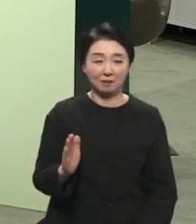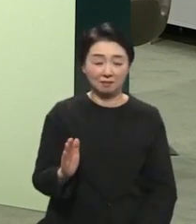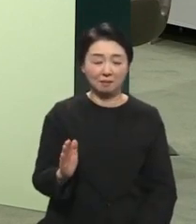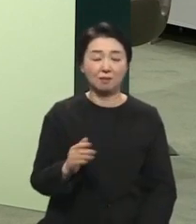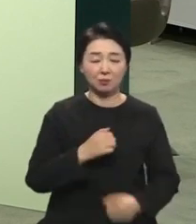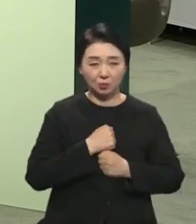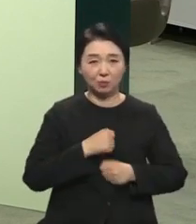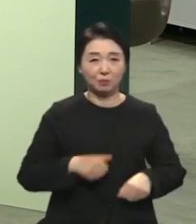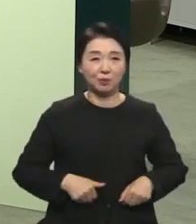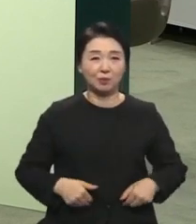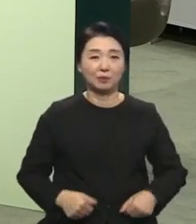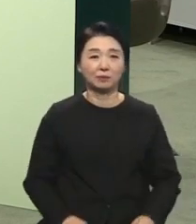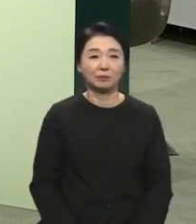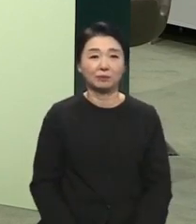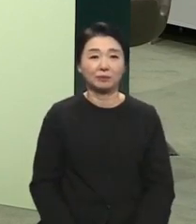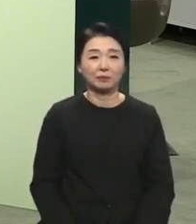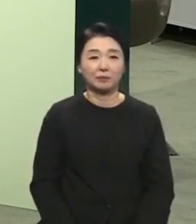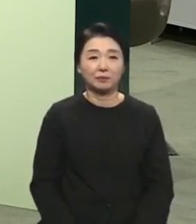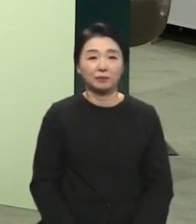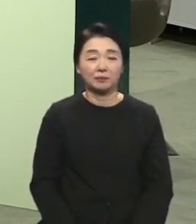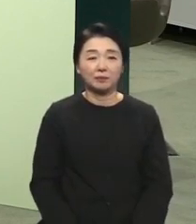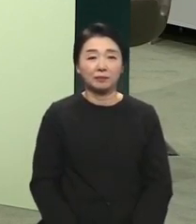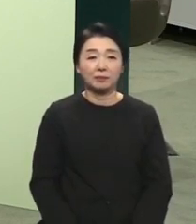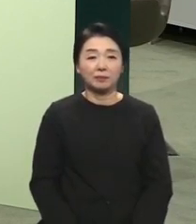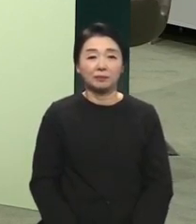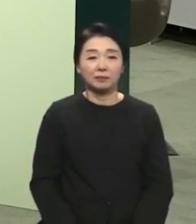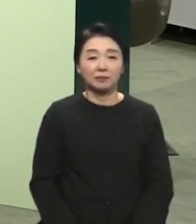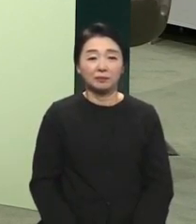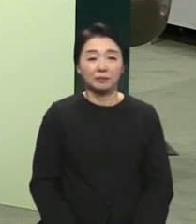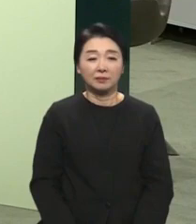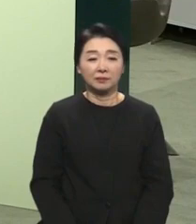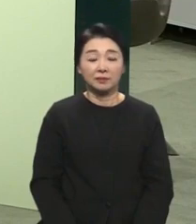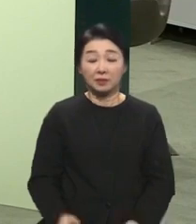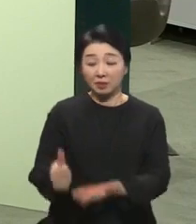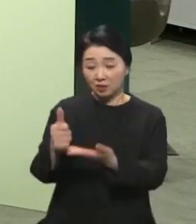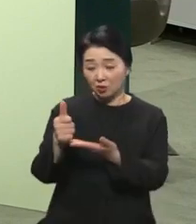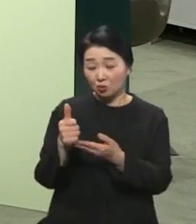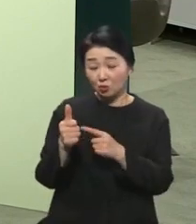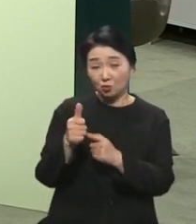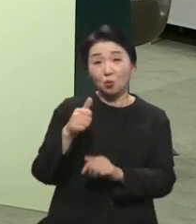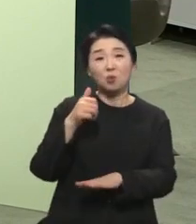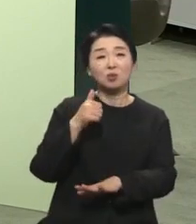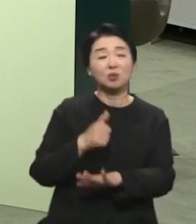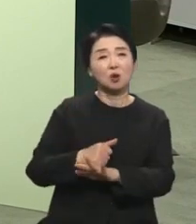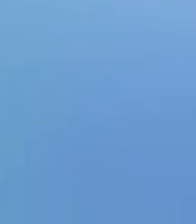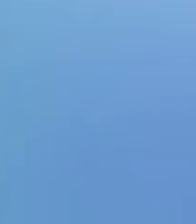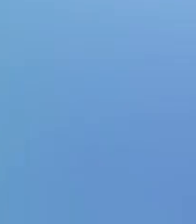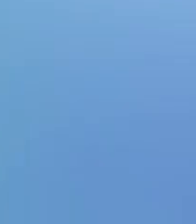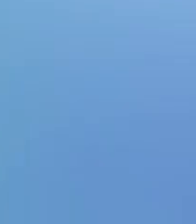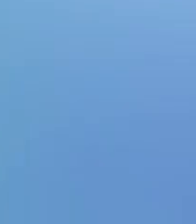경각심도 좀 가져야 할 것 같습니다 자이 나쁜 승계 구속이 됐다고